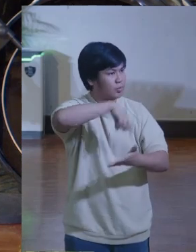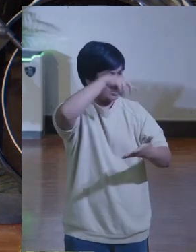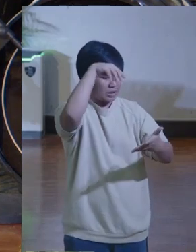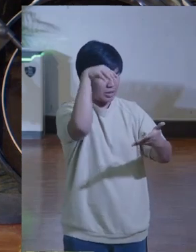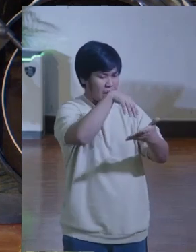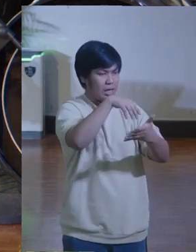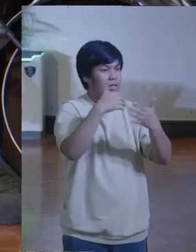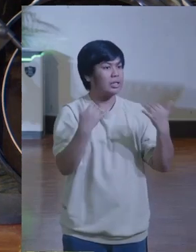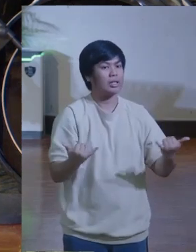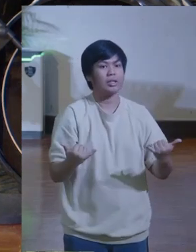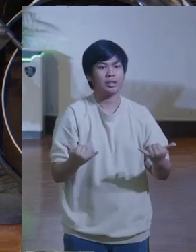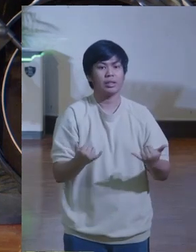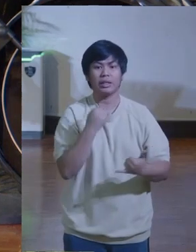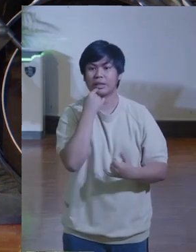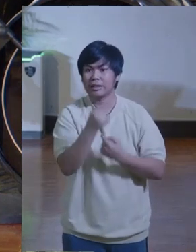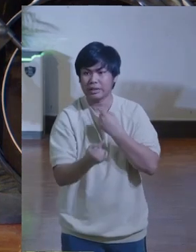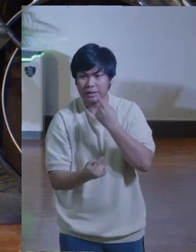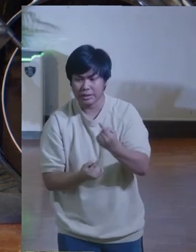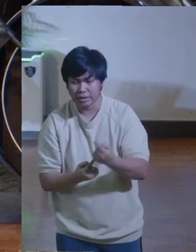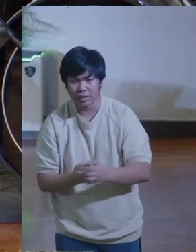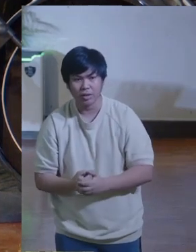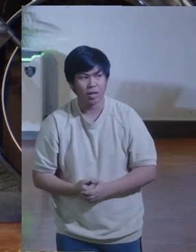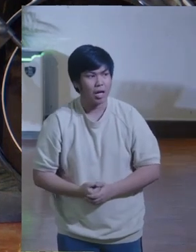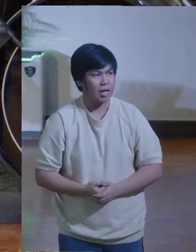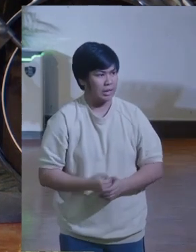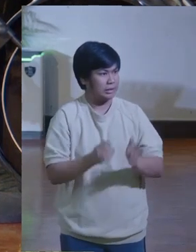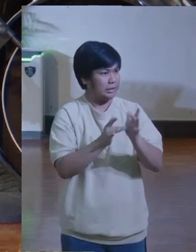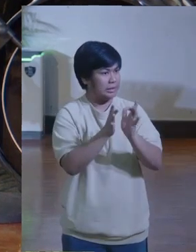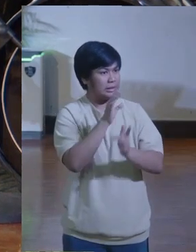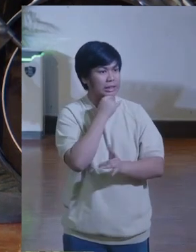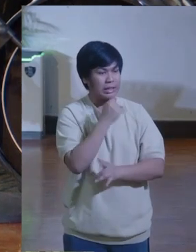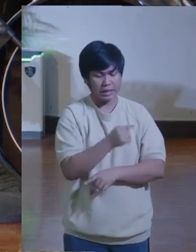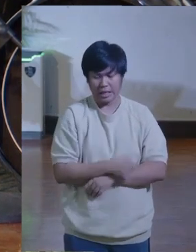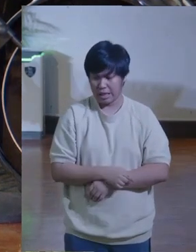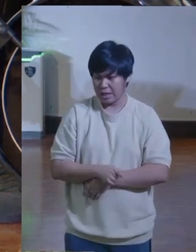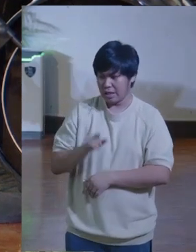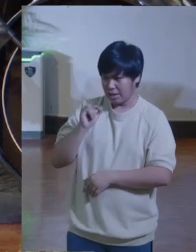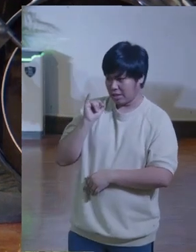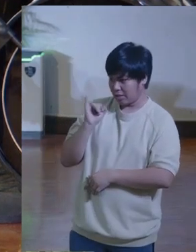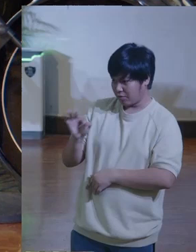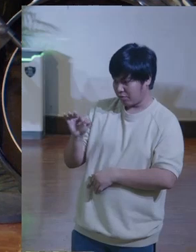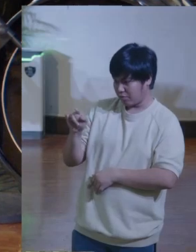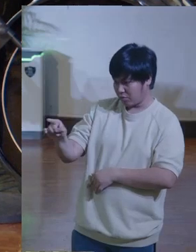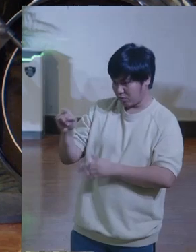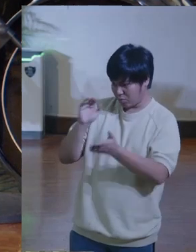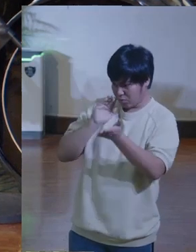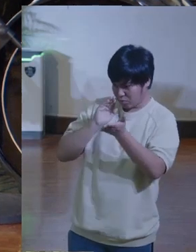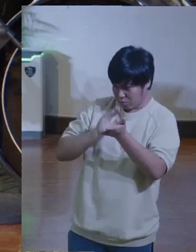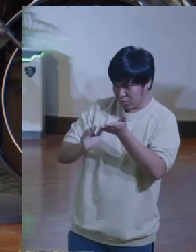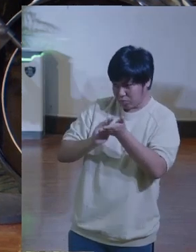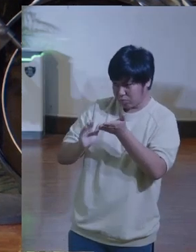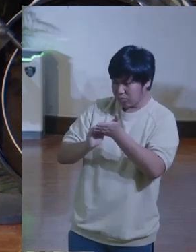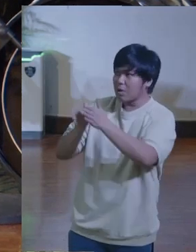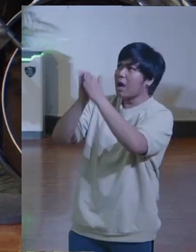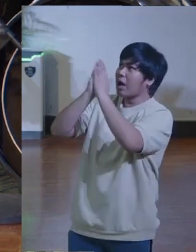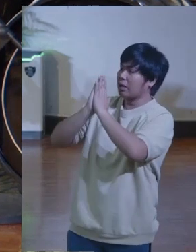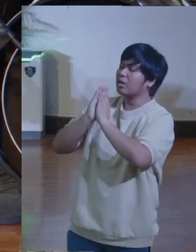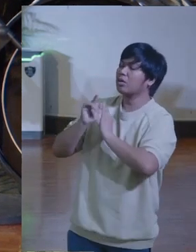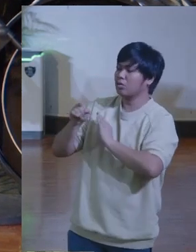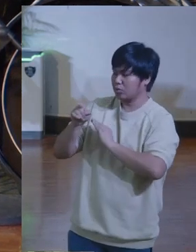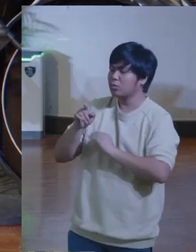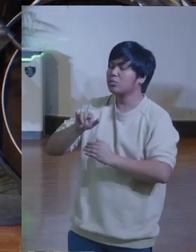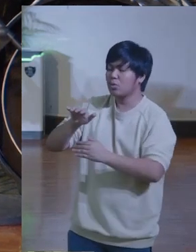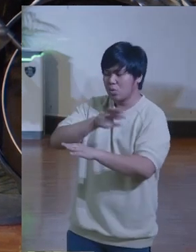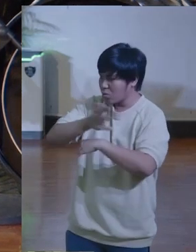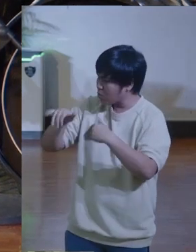ngayon, ang sinasabi lang doon, "No, I tell you, but unless you repent, you will all likewise